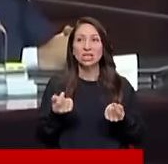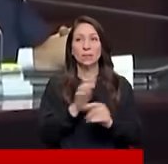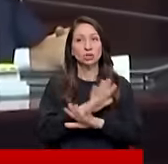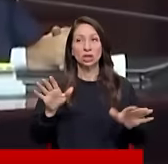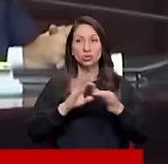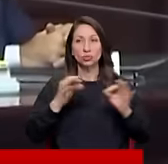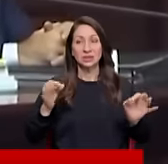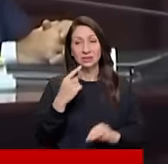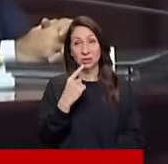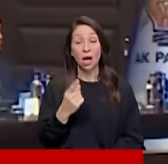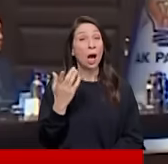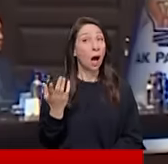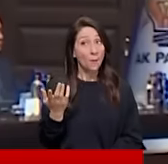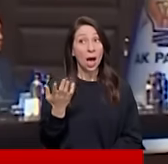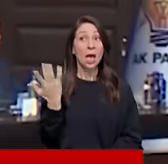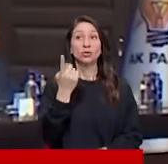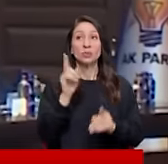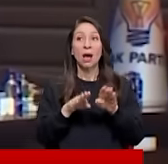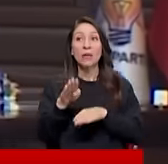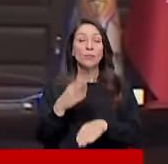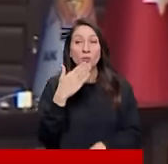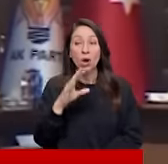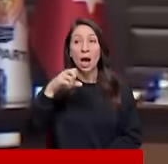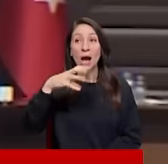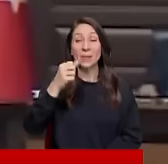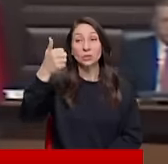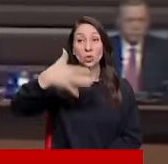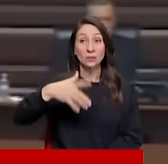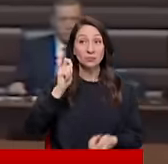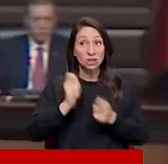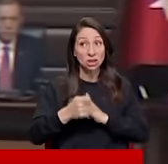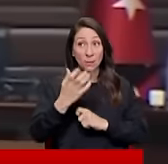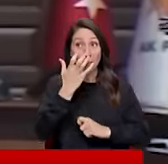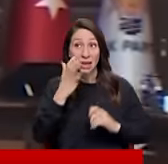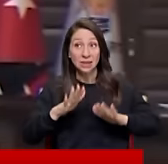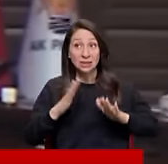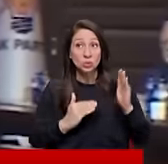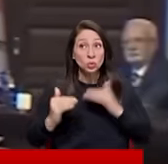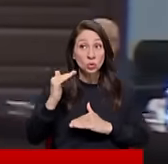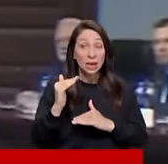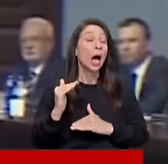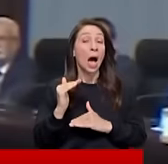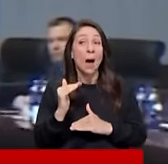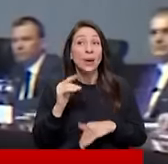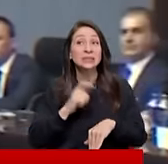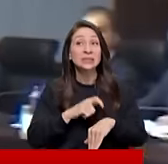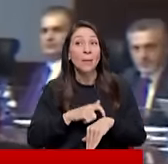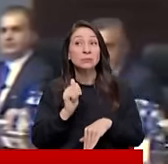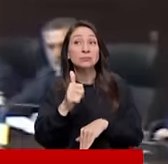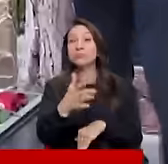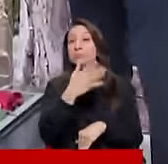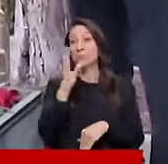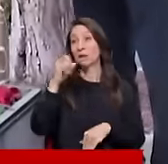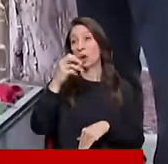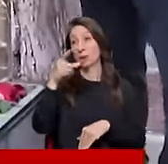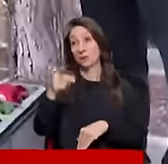kaçamayacak cümlesini kurdu. Ama henüz bir adım atmadı. AK Parti yönetiminde değişiklik beklentisi yüksek ama zamanlamasını Erdoğan